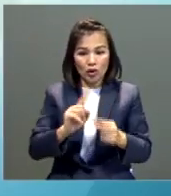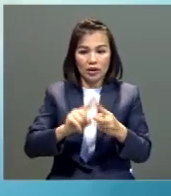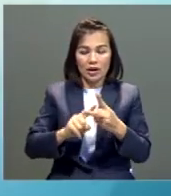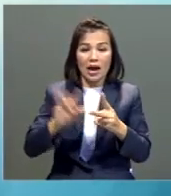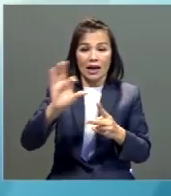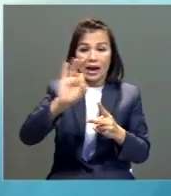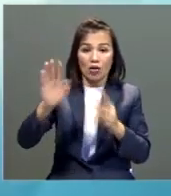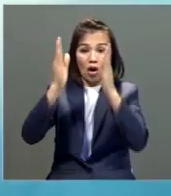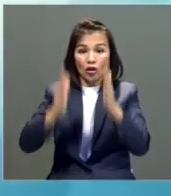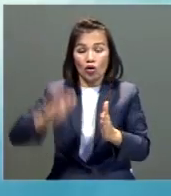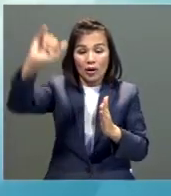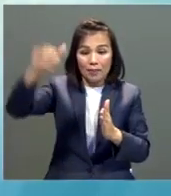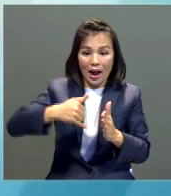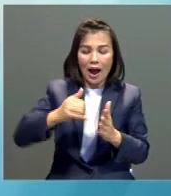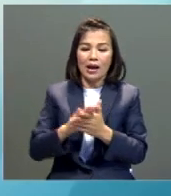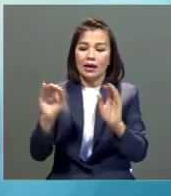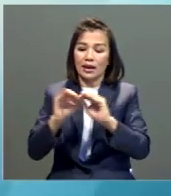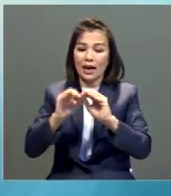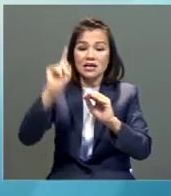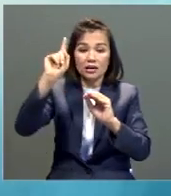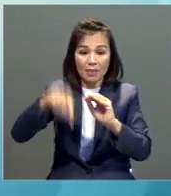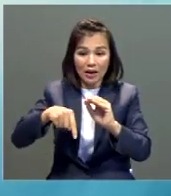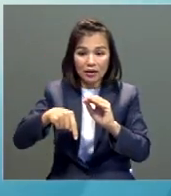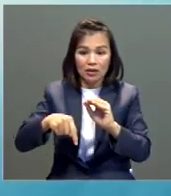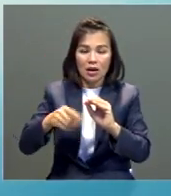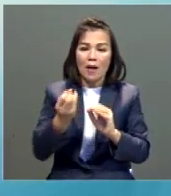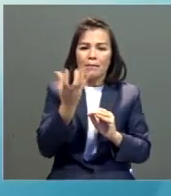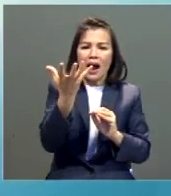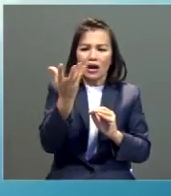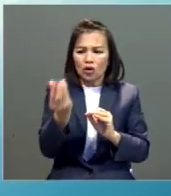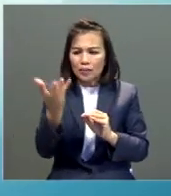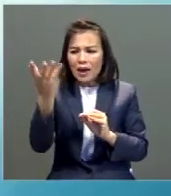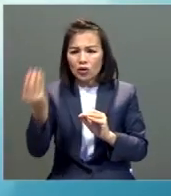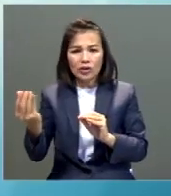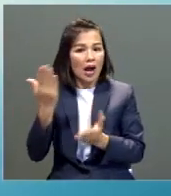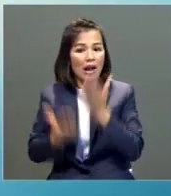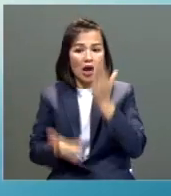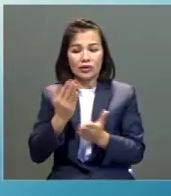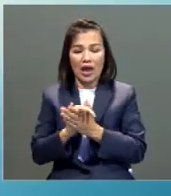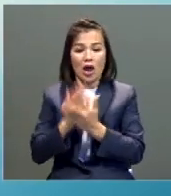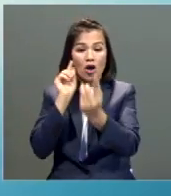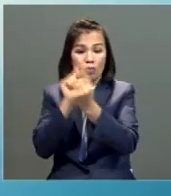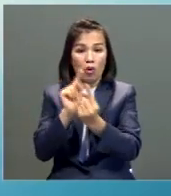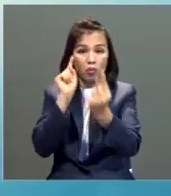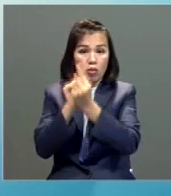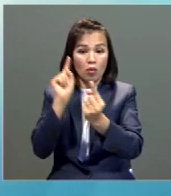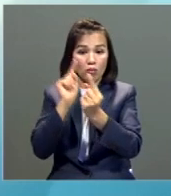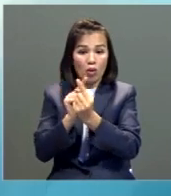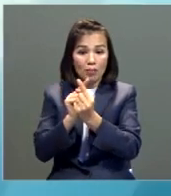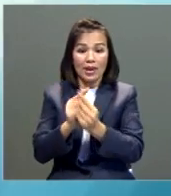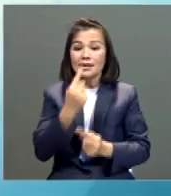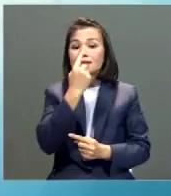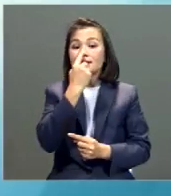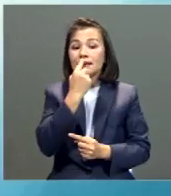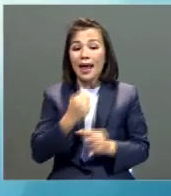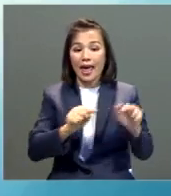900กว่าคนเกือบ1,000คนแล้วก็ลดลงมาหรือเดี๋ยวก็เพิ่มขึ้นลดลงเราเจอคนที่ติดเชื้ออยู่เส้นสีแดงข้างล่าง